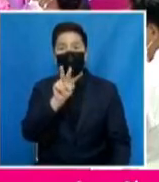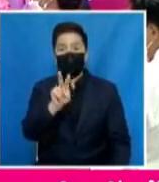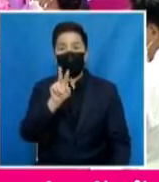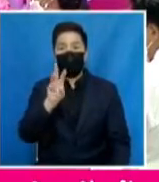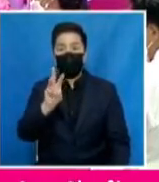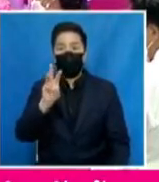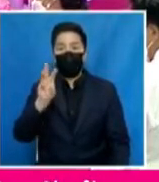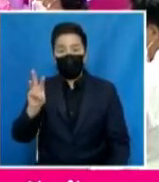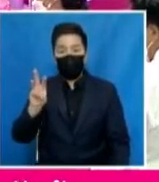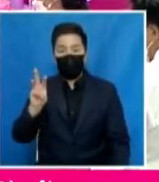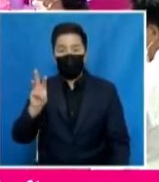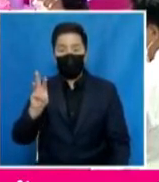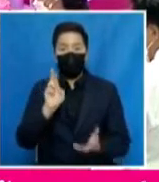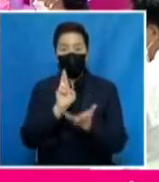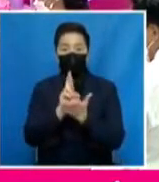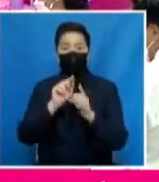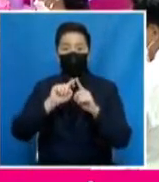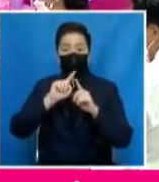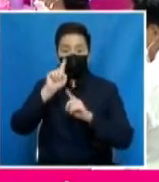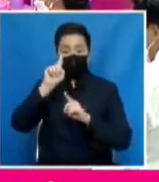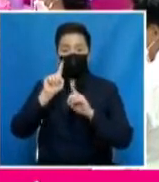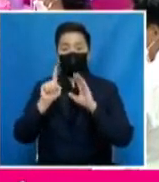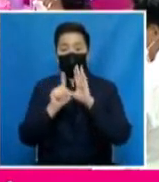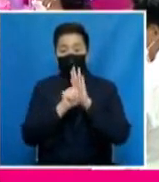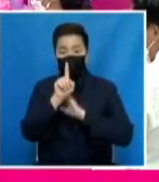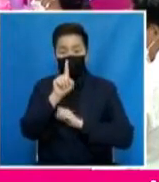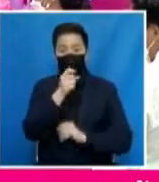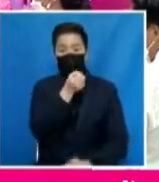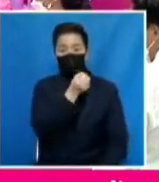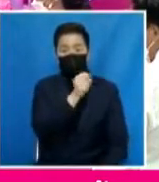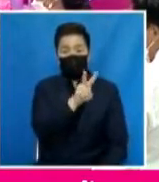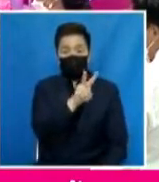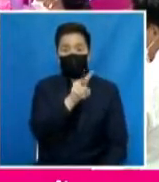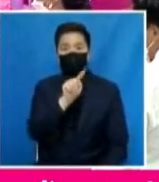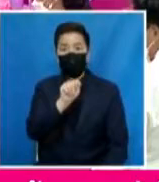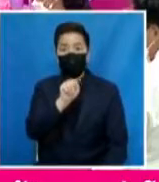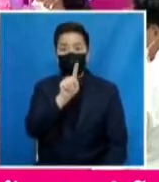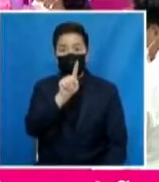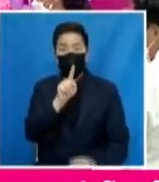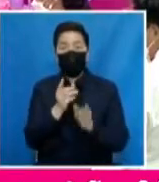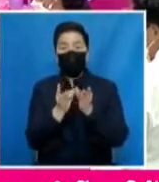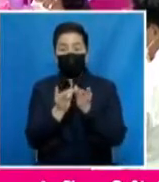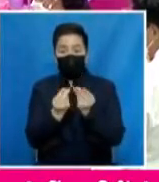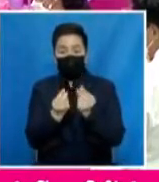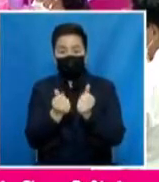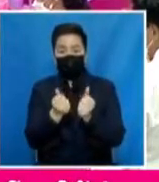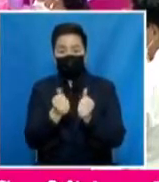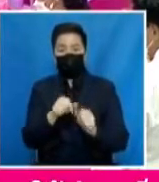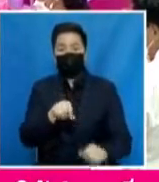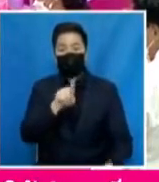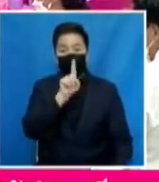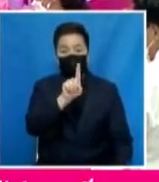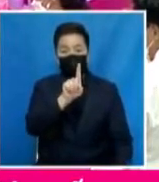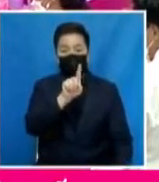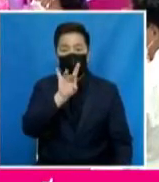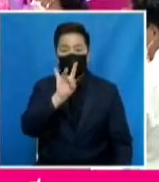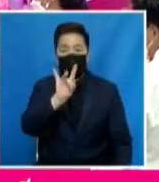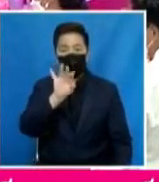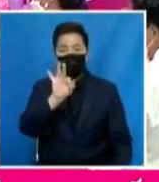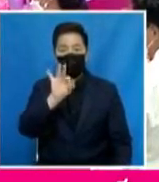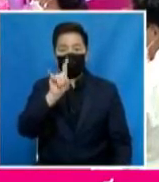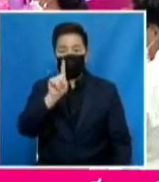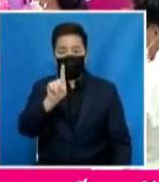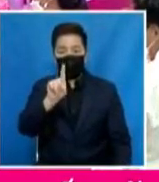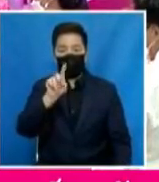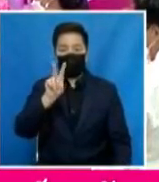6อันดับที่1หมุน1ครั้งงวดที่12หมวดอักษรถอถุงเลขที่ออก1 8 9